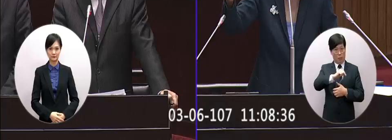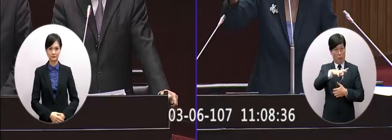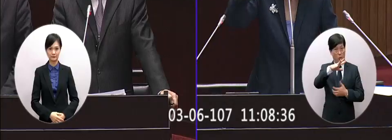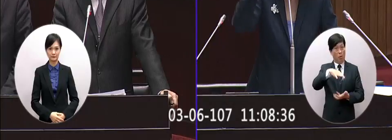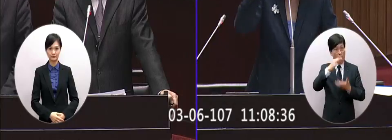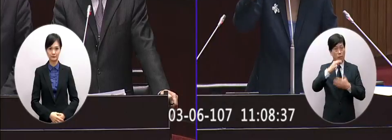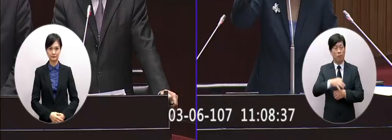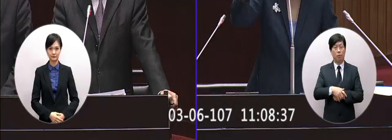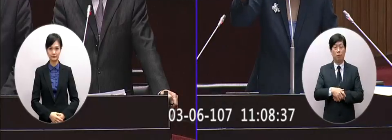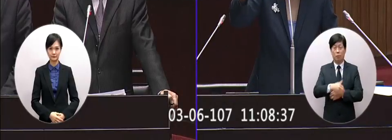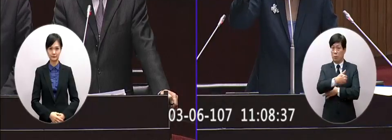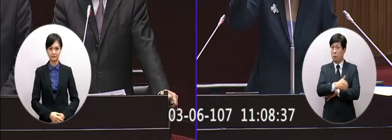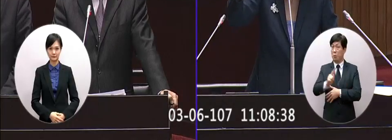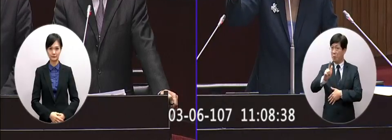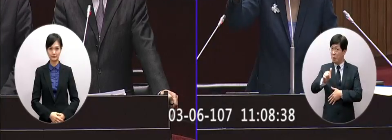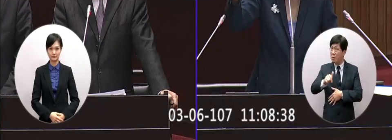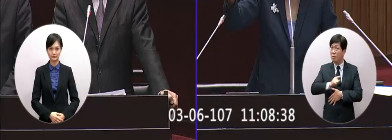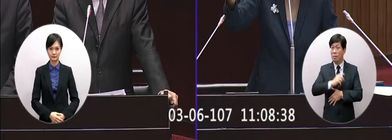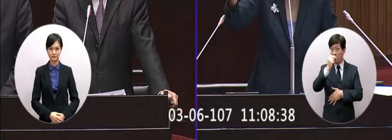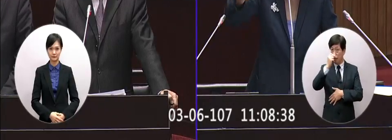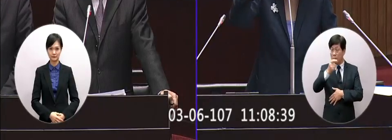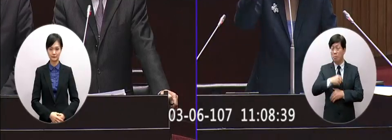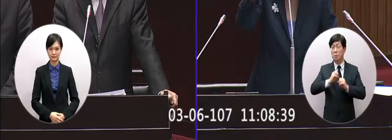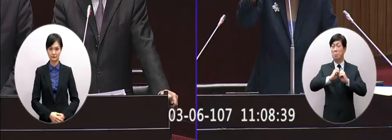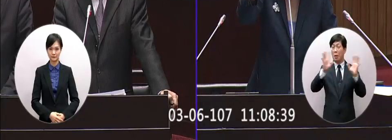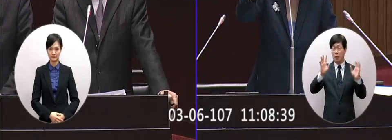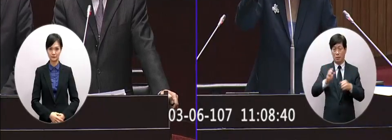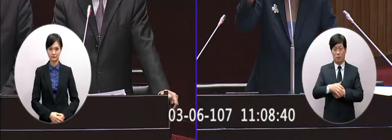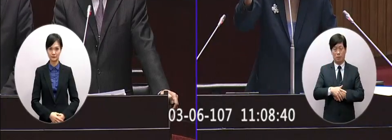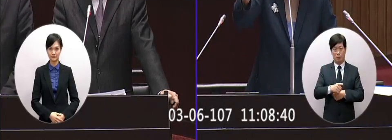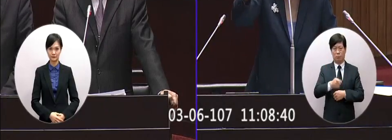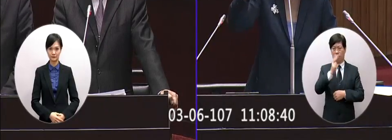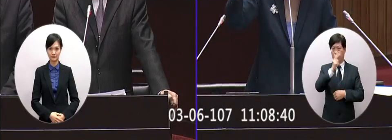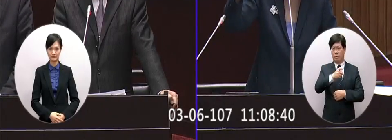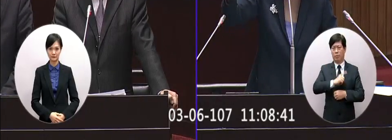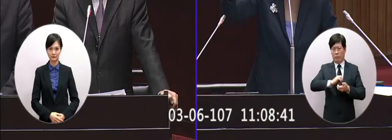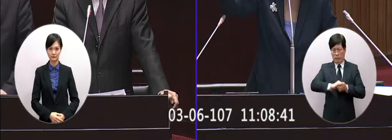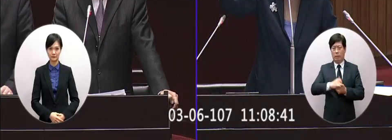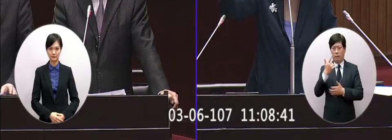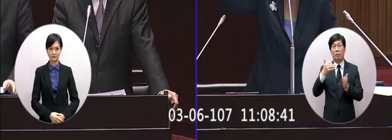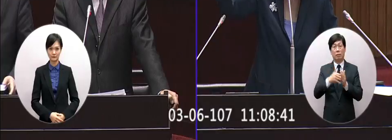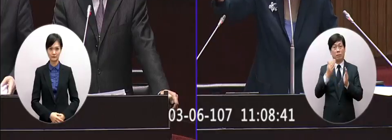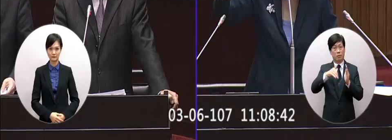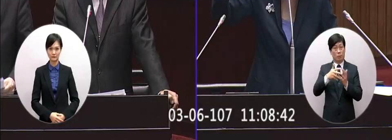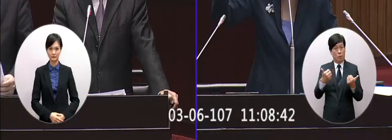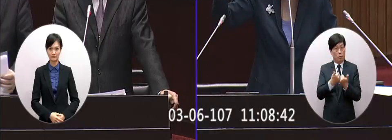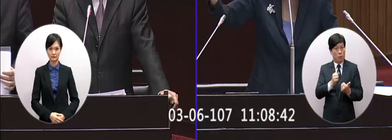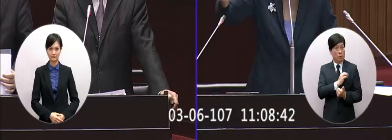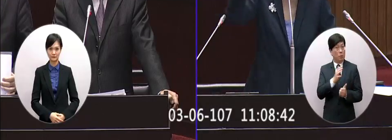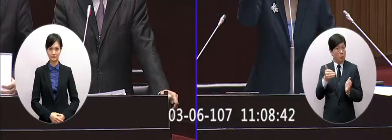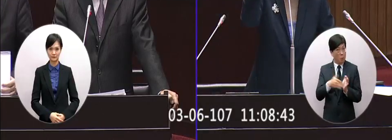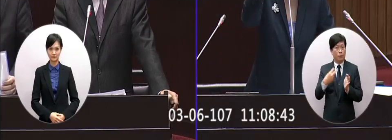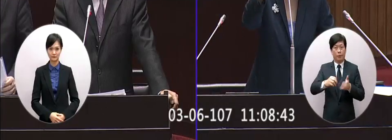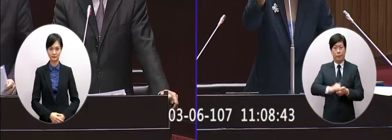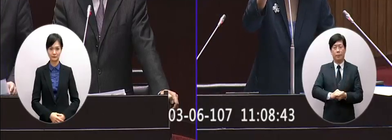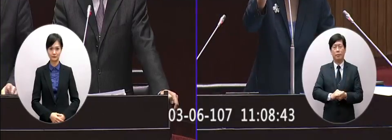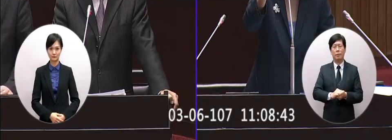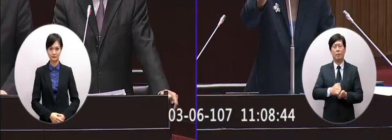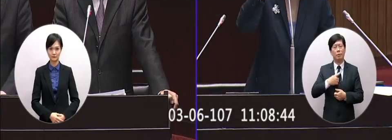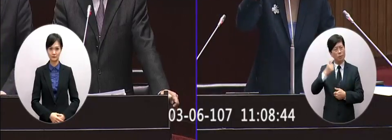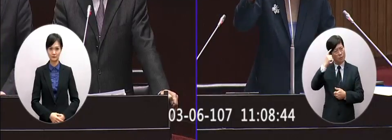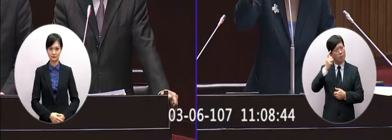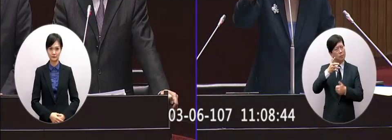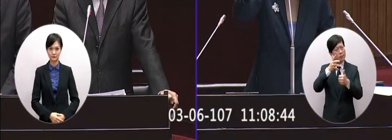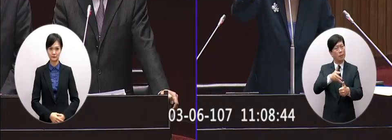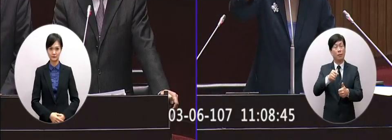提出来，庄教授特别来呼应，所以要求你势必要等到校务会议完之后才可以做决定。我只请